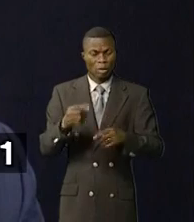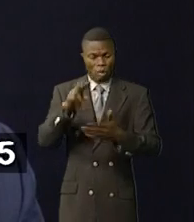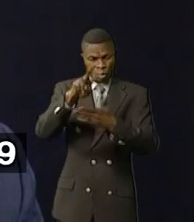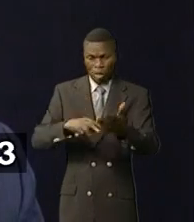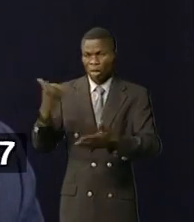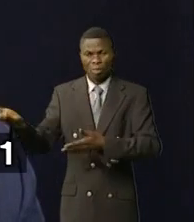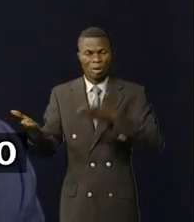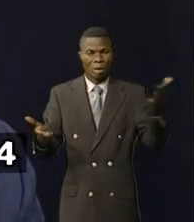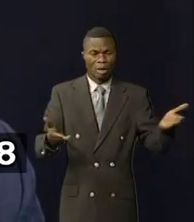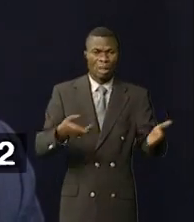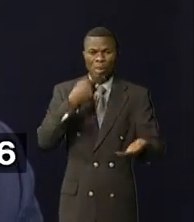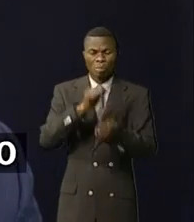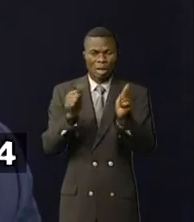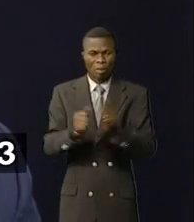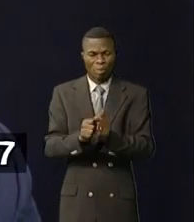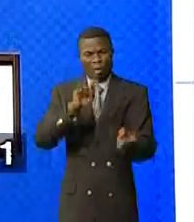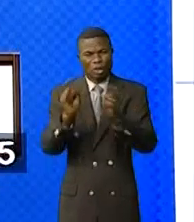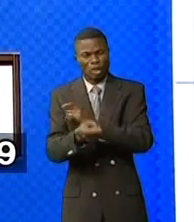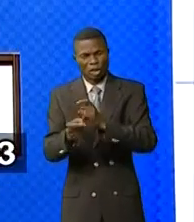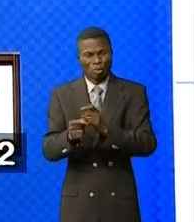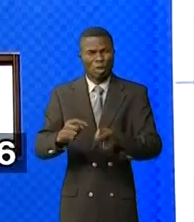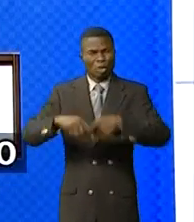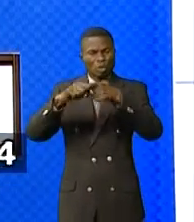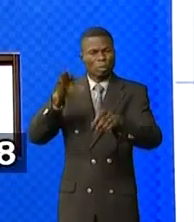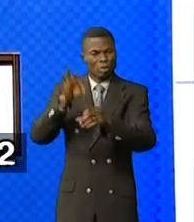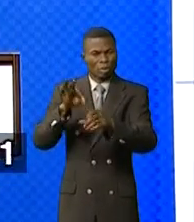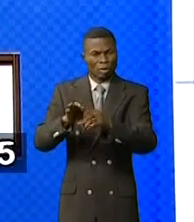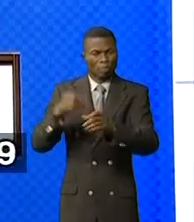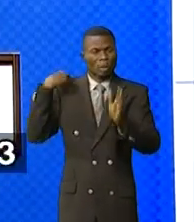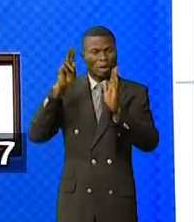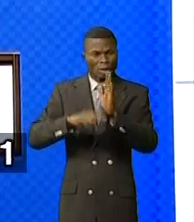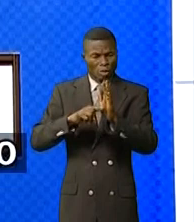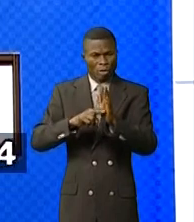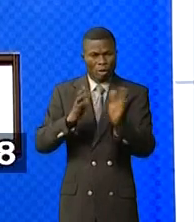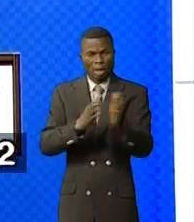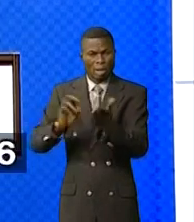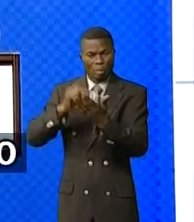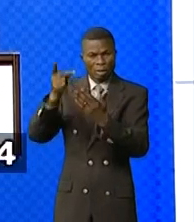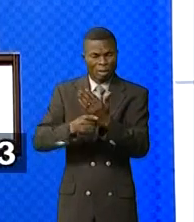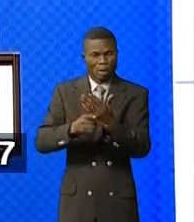droite, on parle des glissements. Si vous pensez, si on vous dit que le gouvernement planifie les glissements,